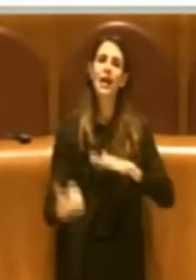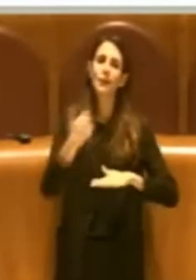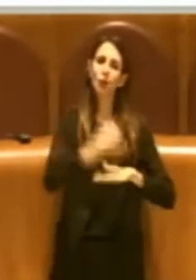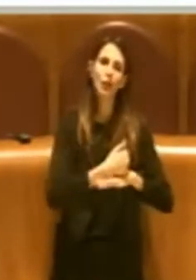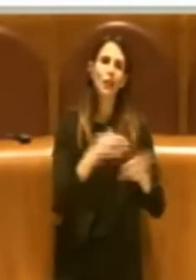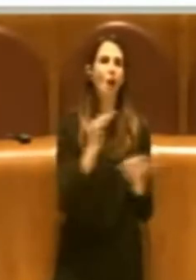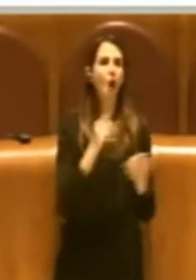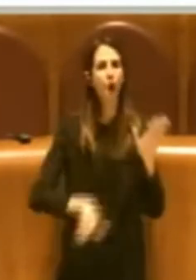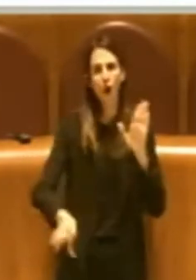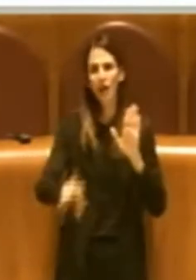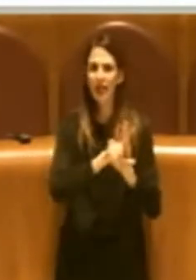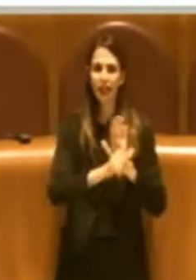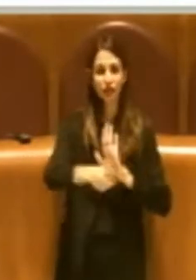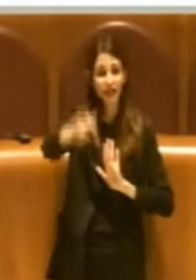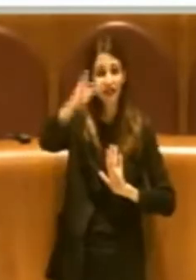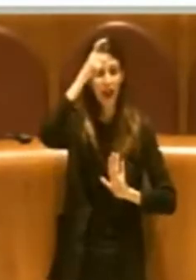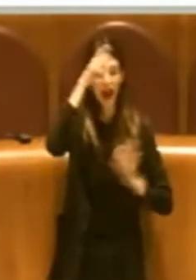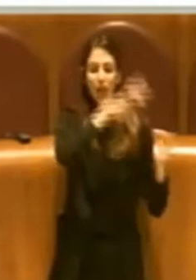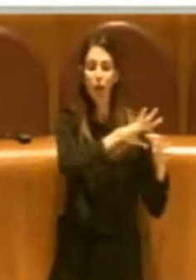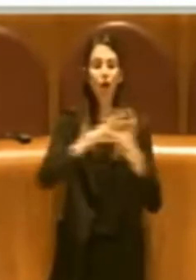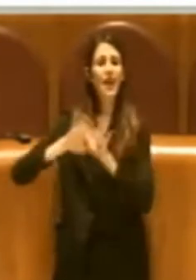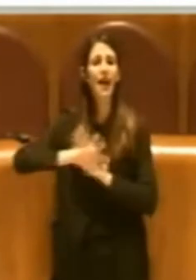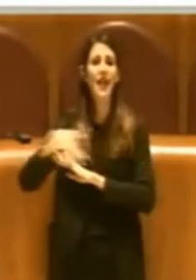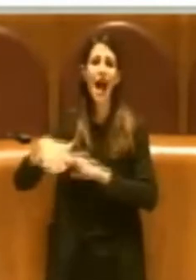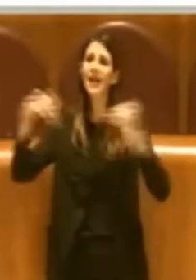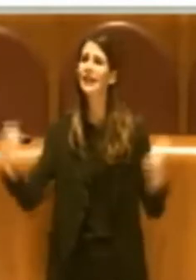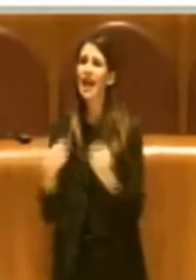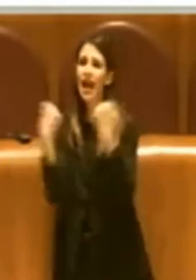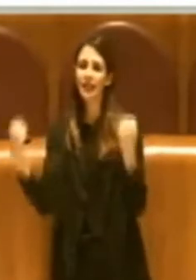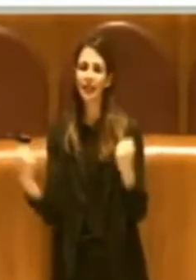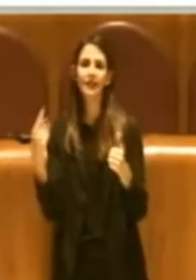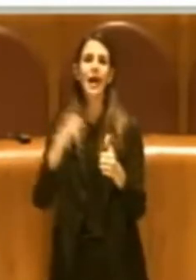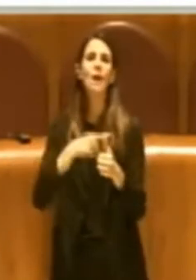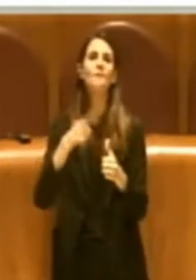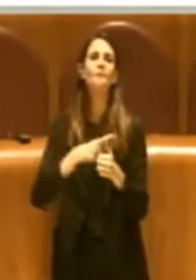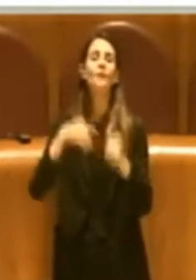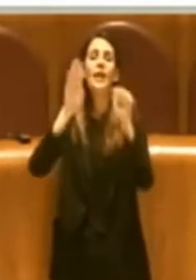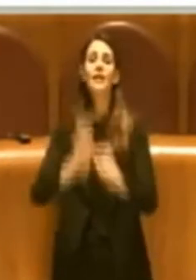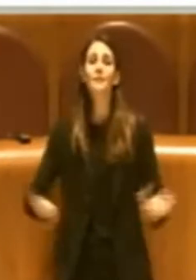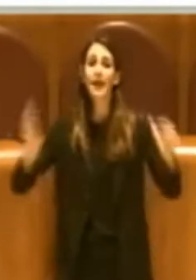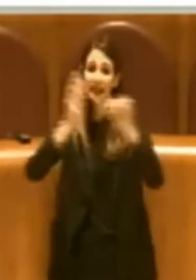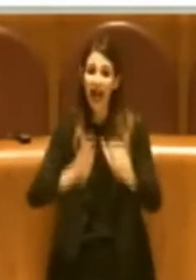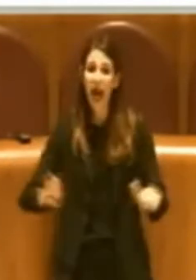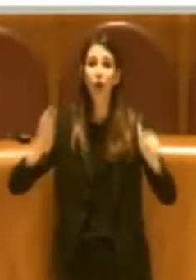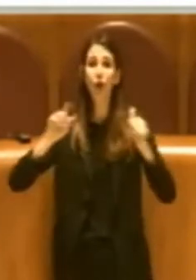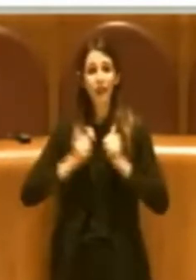fanno riferimento ad altri tipi di attività, quali spettacoli viaggianti, quali